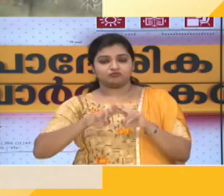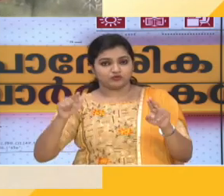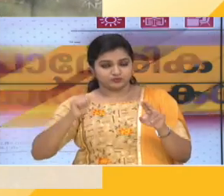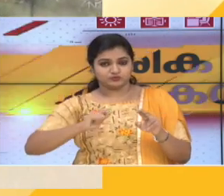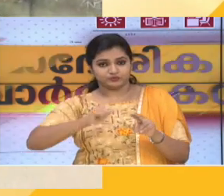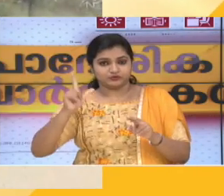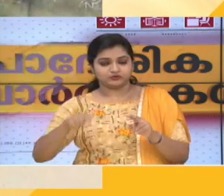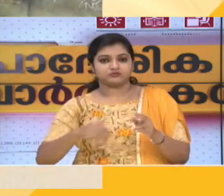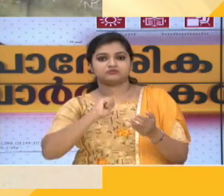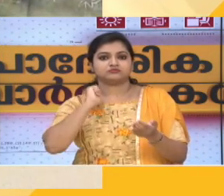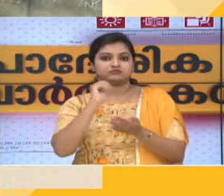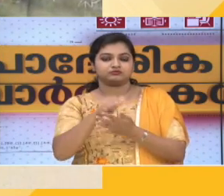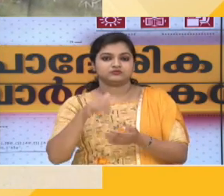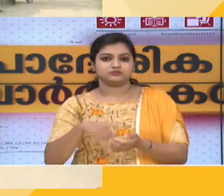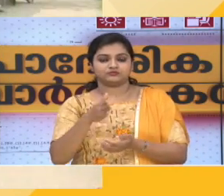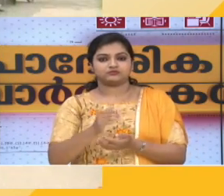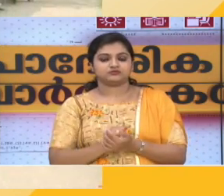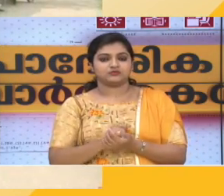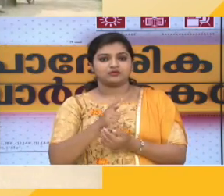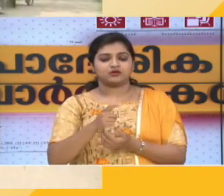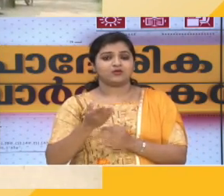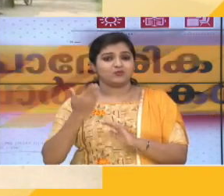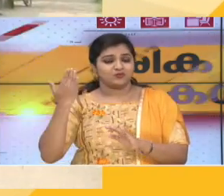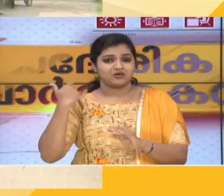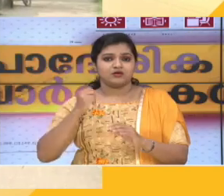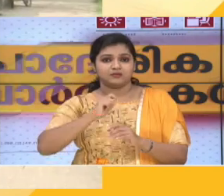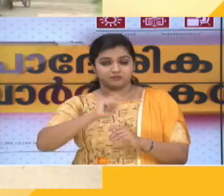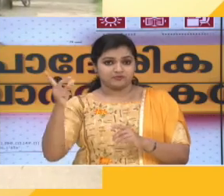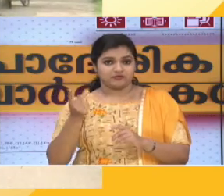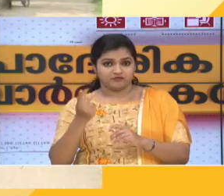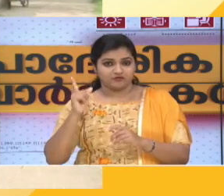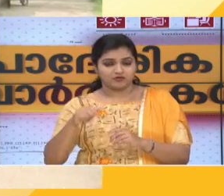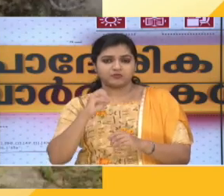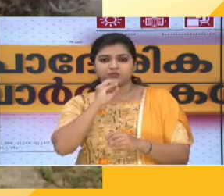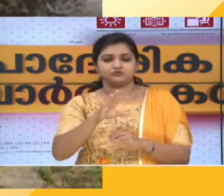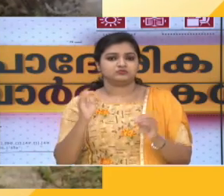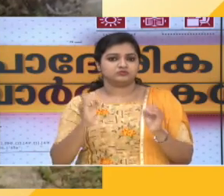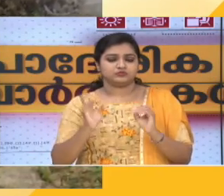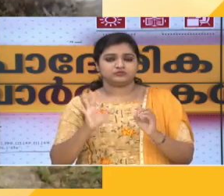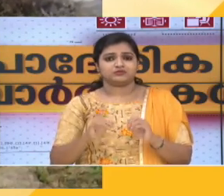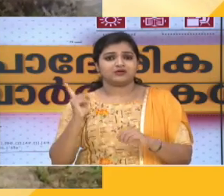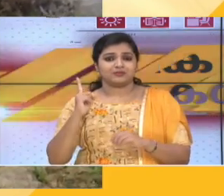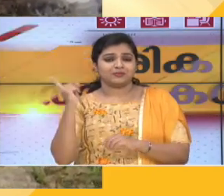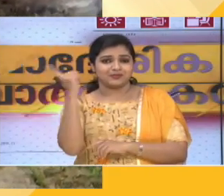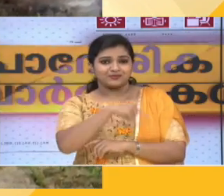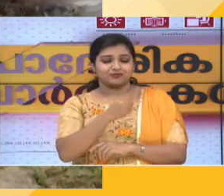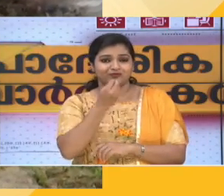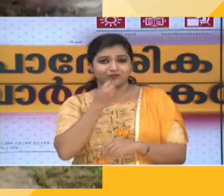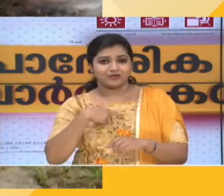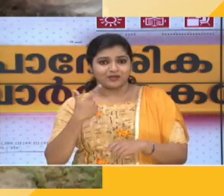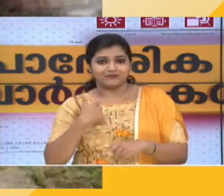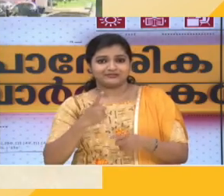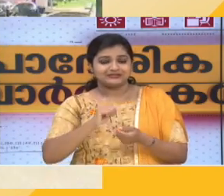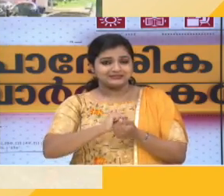മുൻപ് കോളനിവാസികൾക്ക് തുക അടയ്ക്കുന്നതിനെക്കുറിച്ച് ഒരു അറിയിപ്പ് പോലും ലഭിച്ചിരുന്നുമില്ല. നിത്യ ചിലവുകൾക്ക് പോലും ബുദ്ധിമുട്ടുന്ന കാരിത്താസ് കോളനിയിലെ